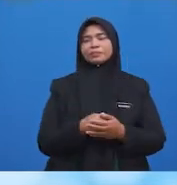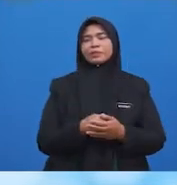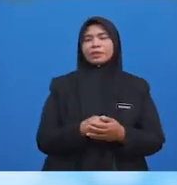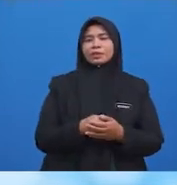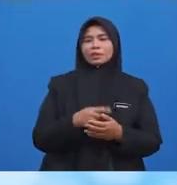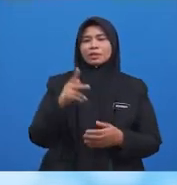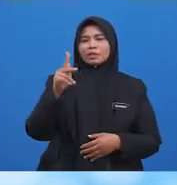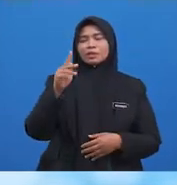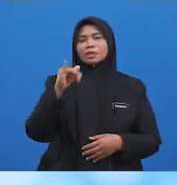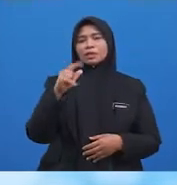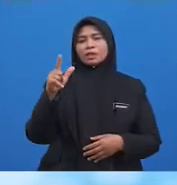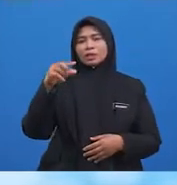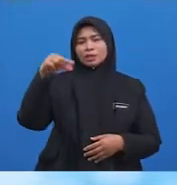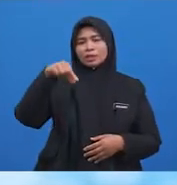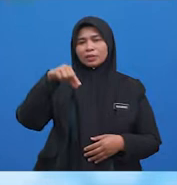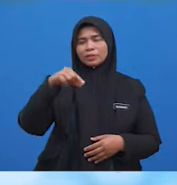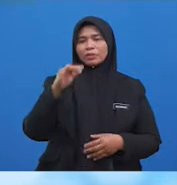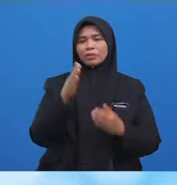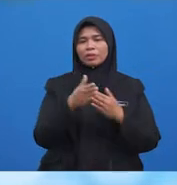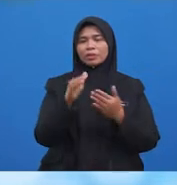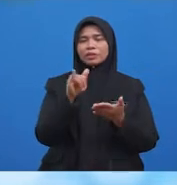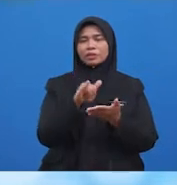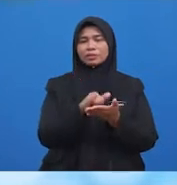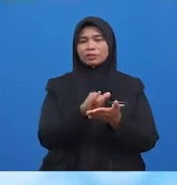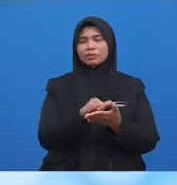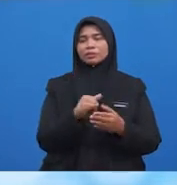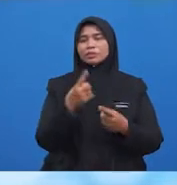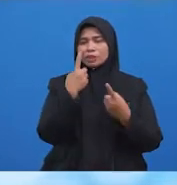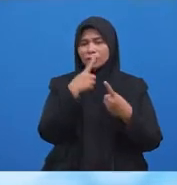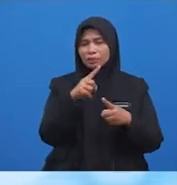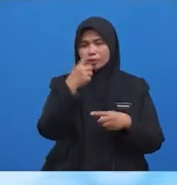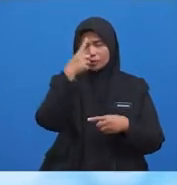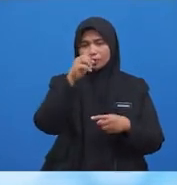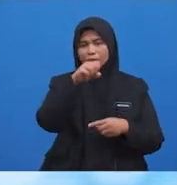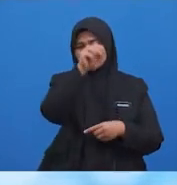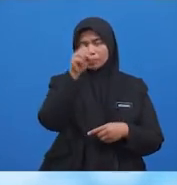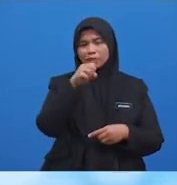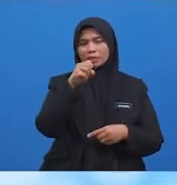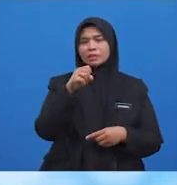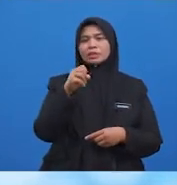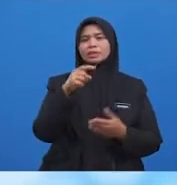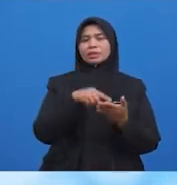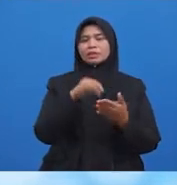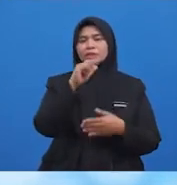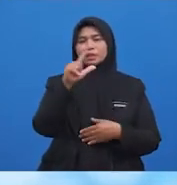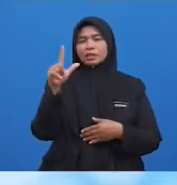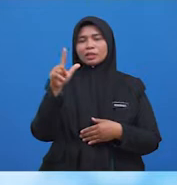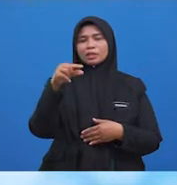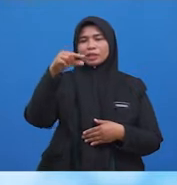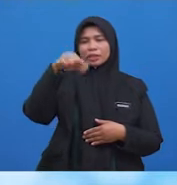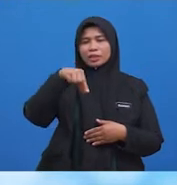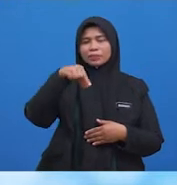ialah Q Hai oli Itu jawaban untuk slide ini ilah